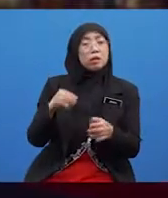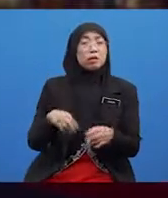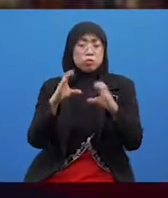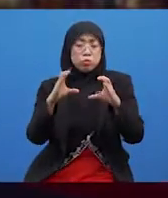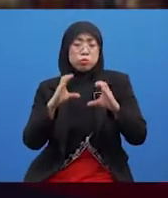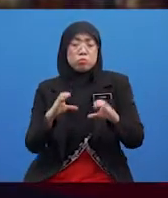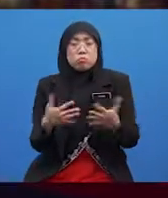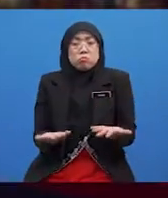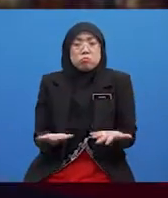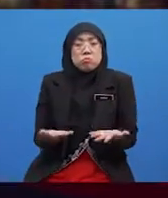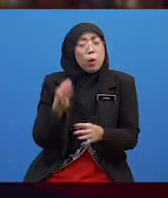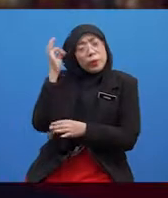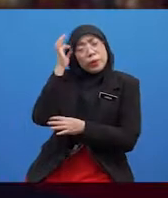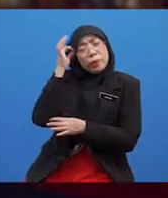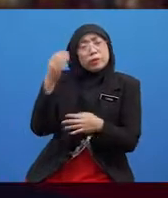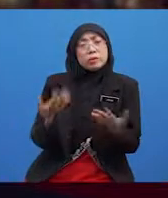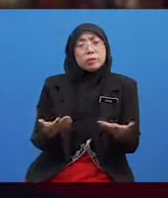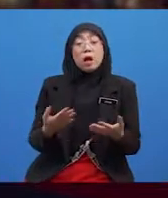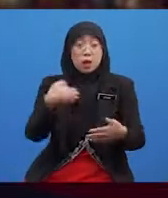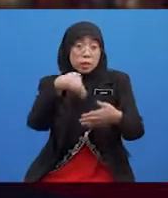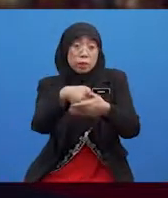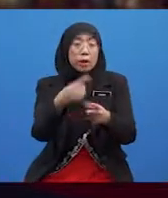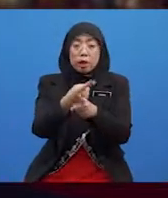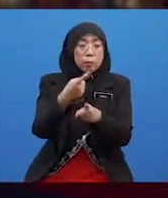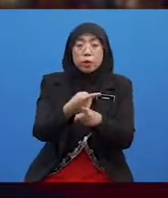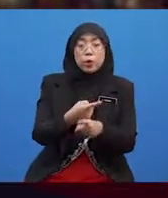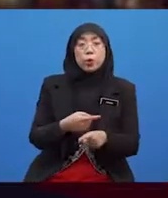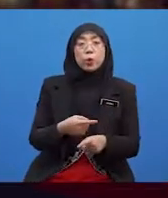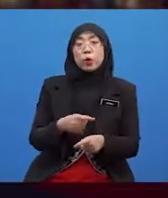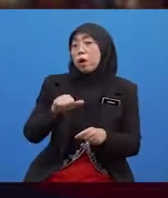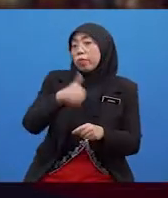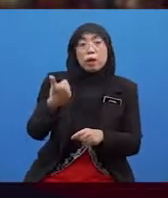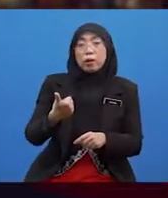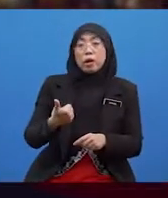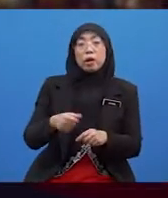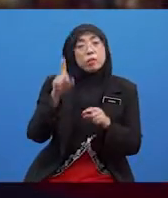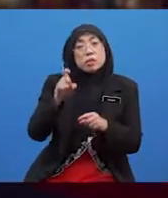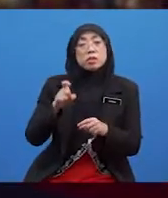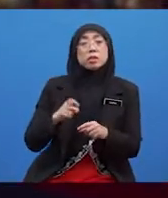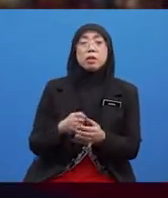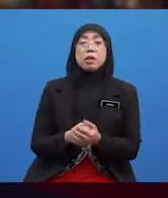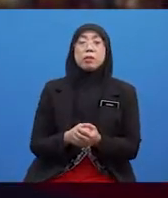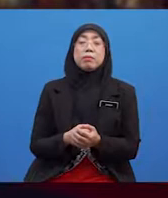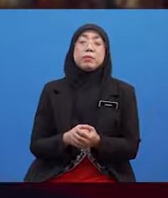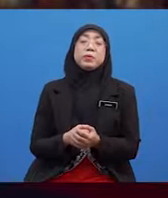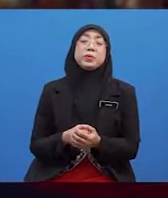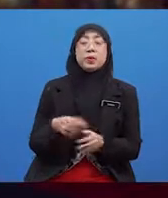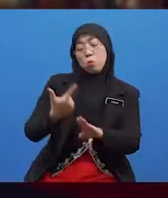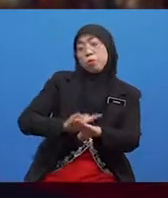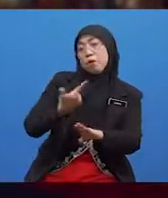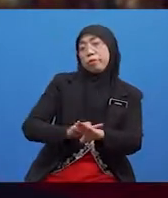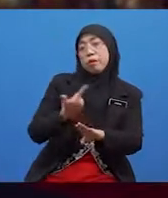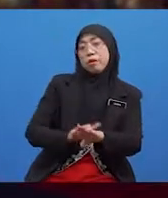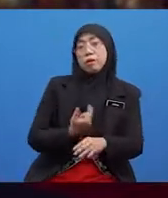tersebut. Sepakan terbaik yang dibuat oleh pemain bola sepak terbaik dunia dan mula membuat latihan